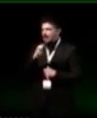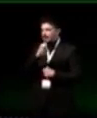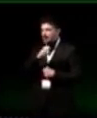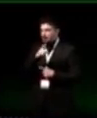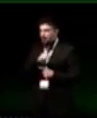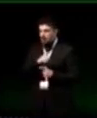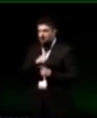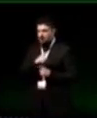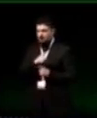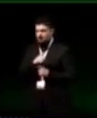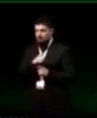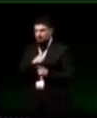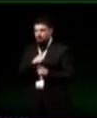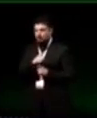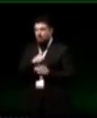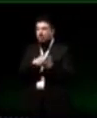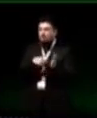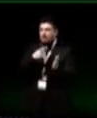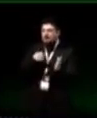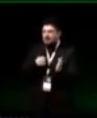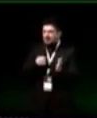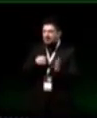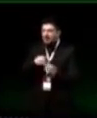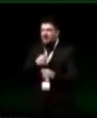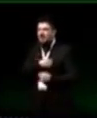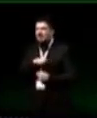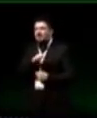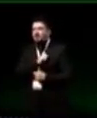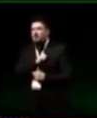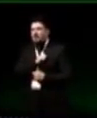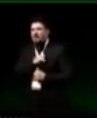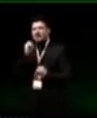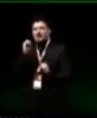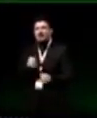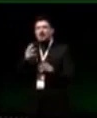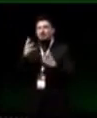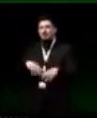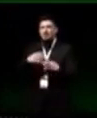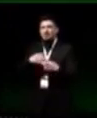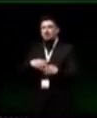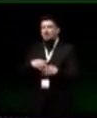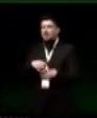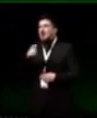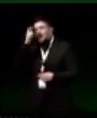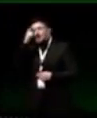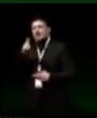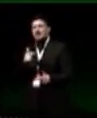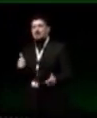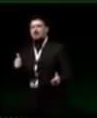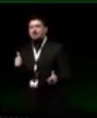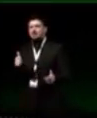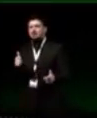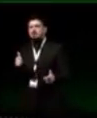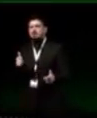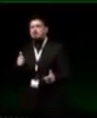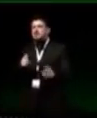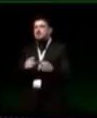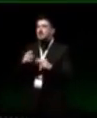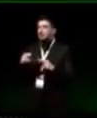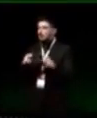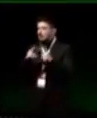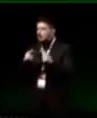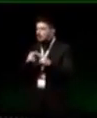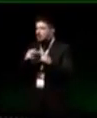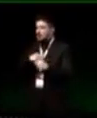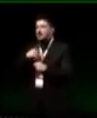per mesi, guardate la Spagna. La Spagna sì che funziona, non ha bisogno di governo, fa un po' di deficit, il